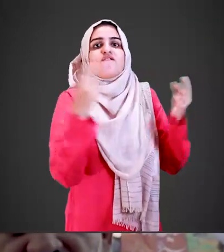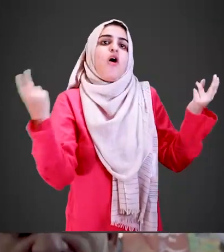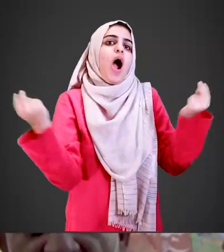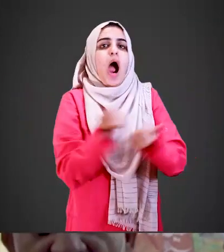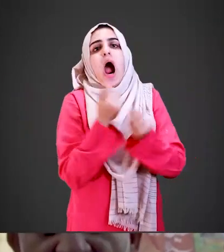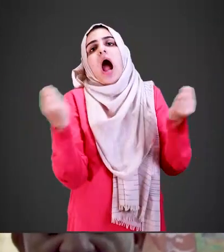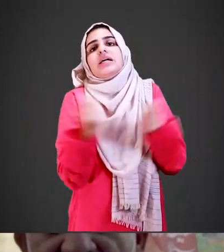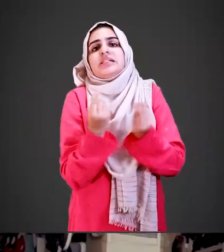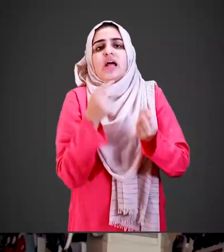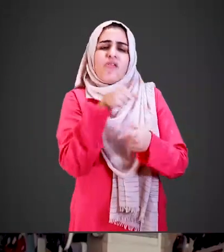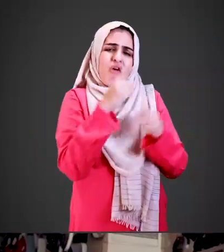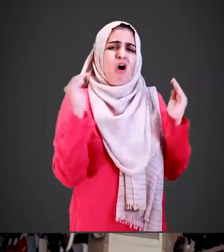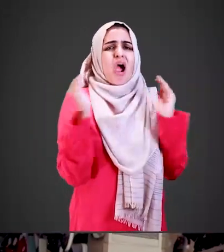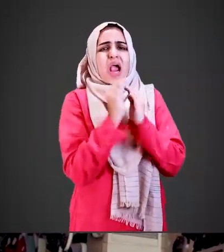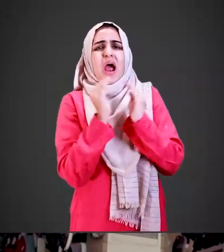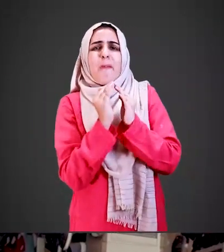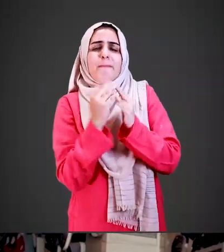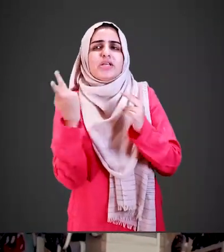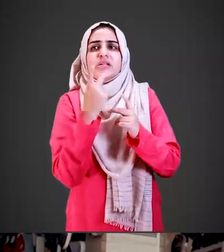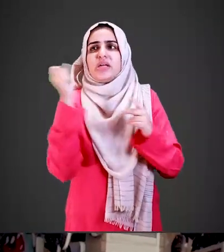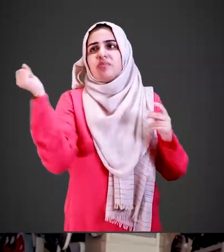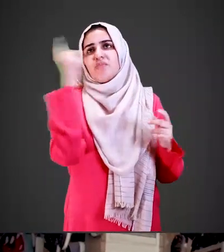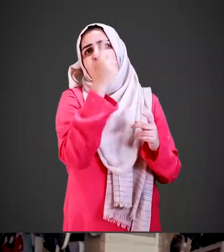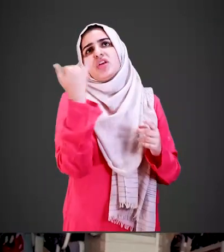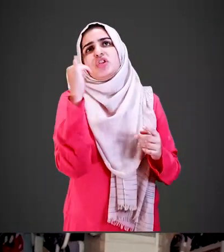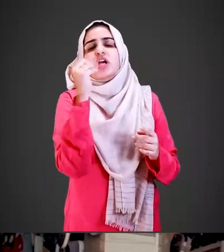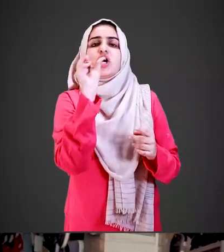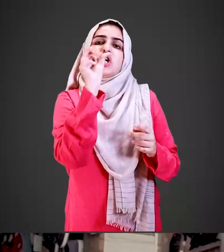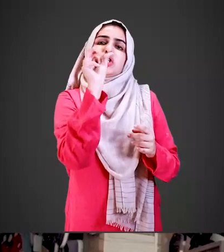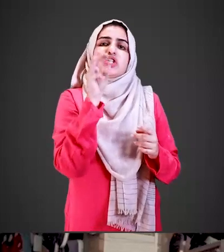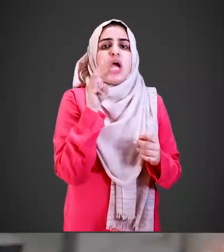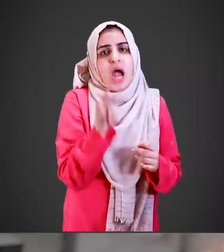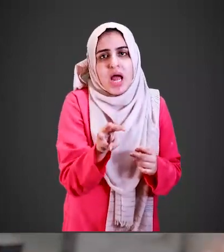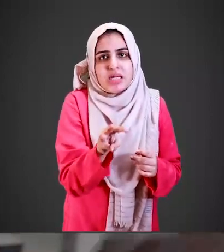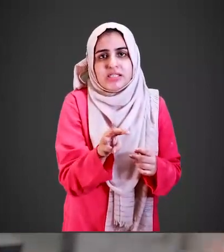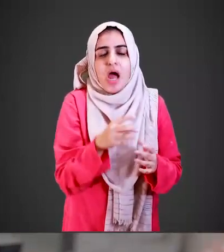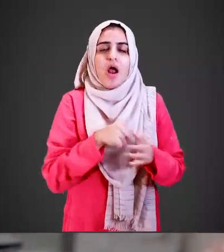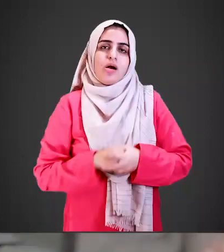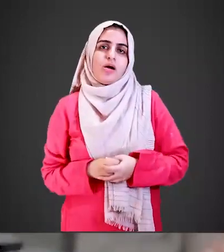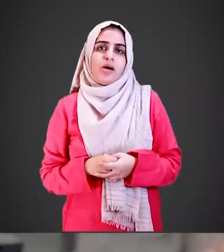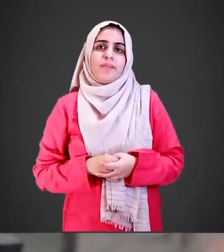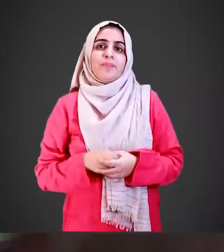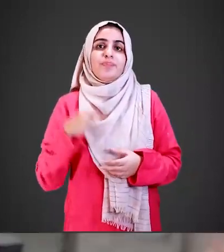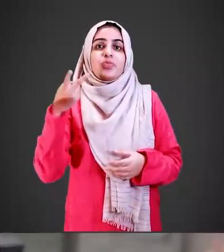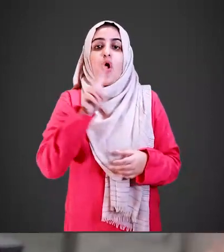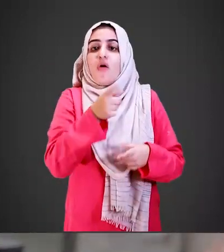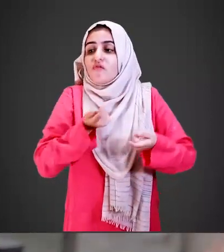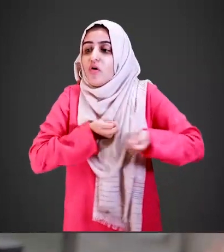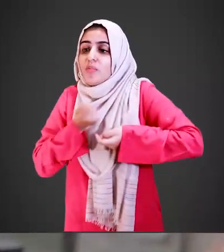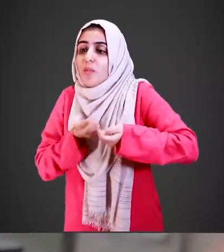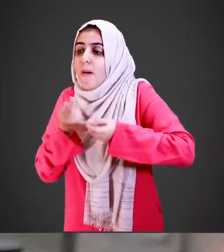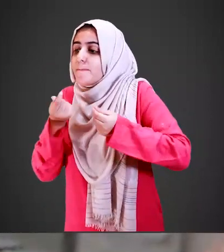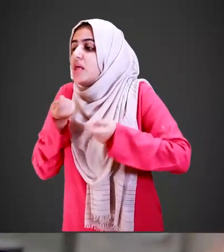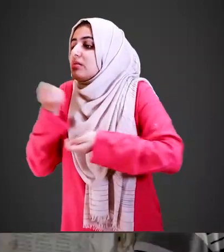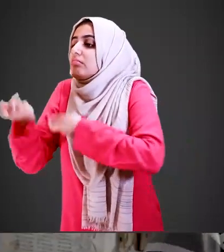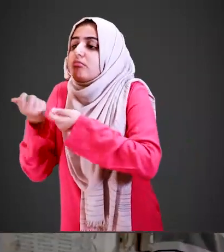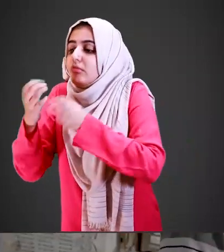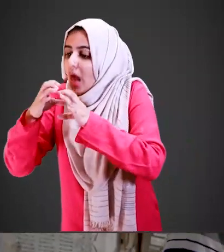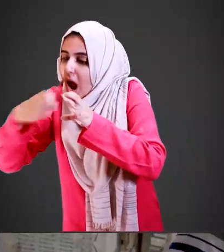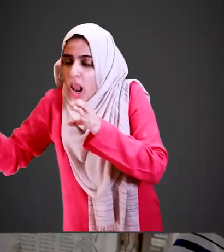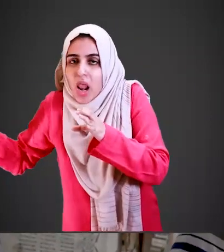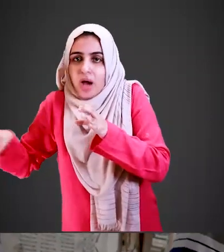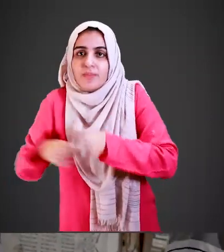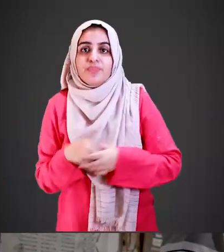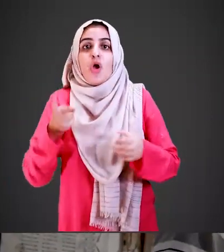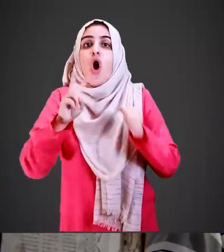کے گھر کی اکانومی ہے کہ ٹوٹل اس کی مہینے کی 6,000 آمدنی ہے، اس میں سے اس نے ٹوٹل اخراجات کتنے ہیں، اس نے کتنے نکالنے ہیں،